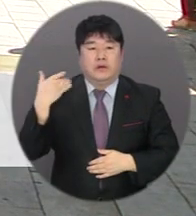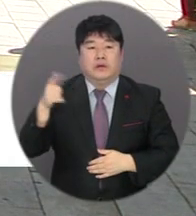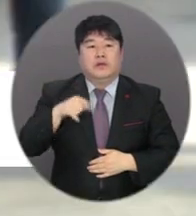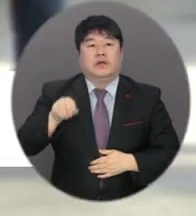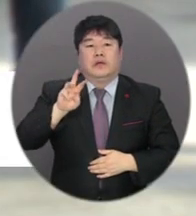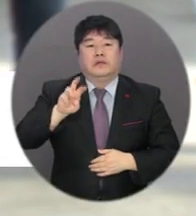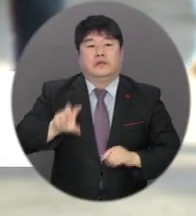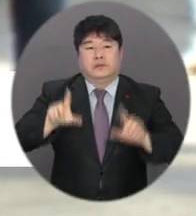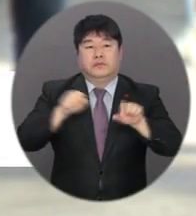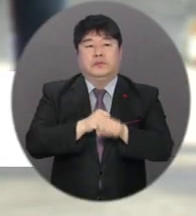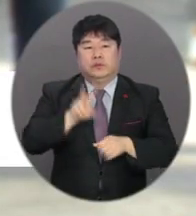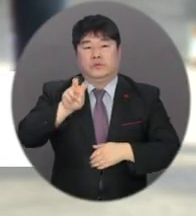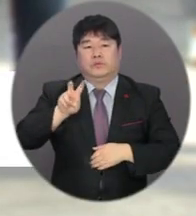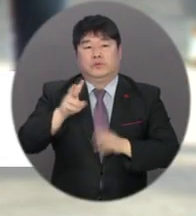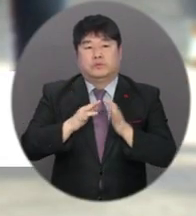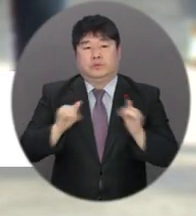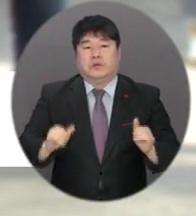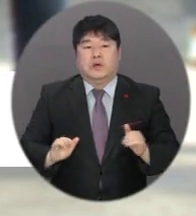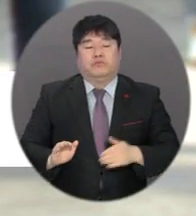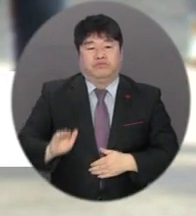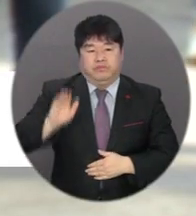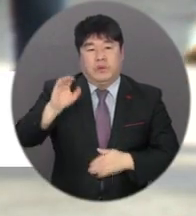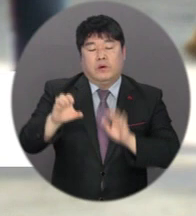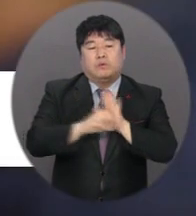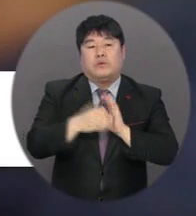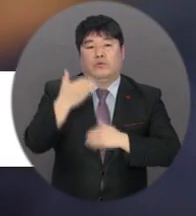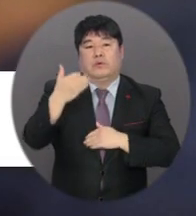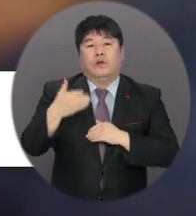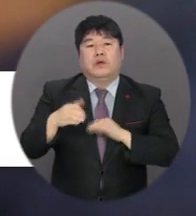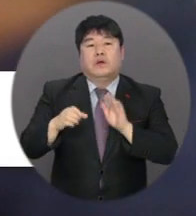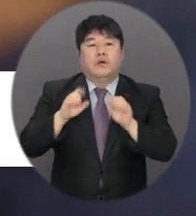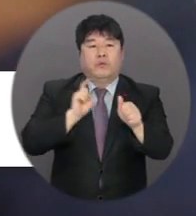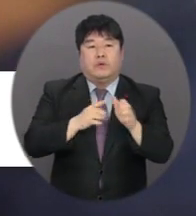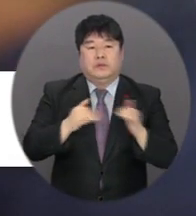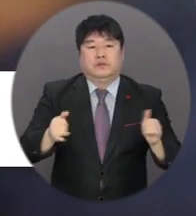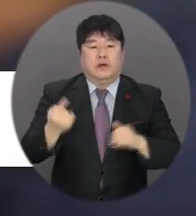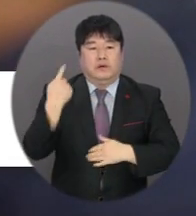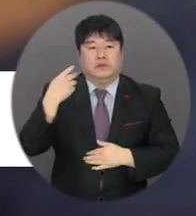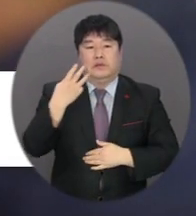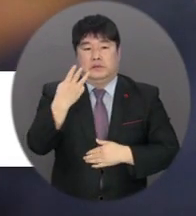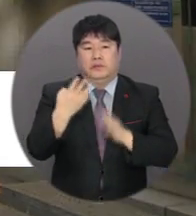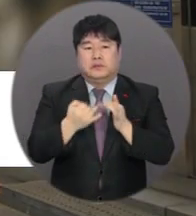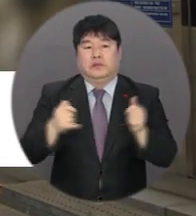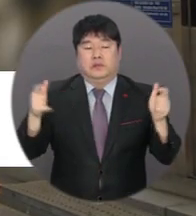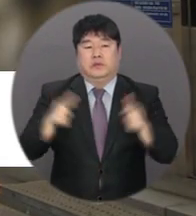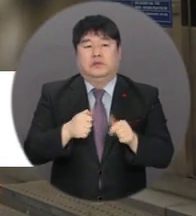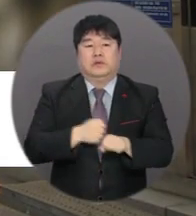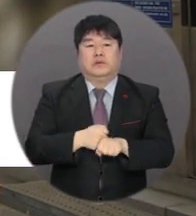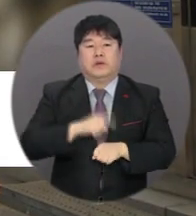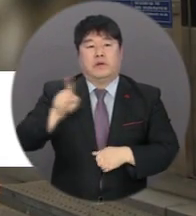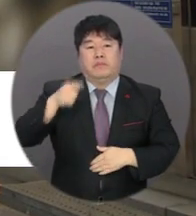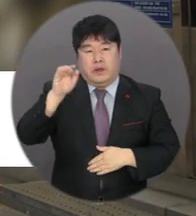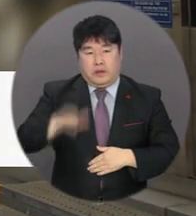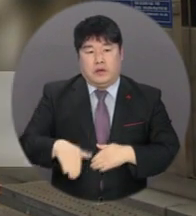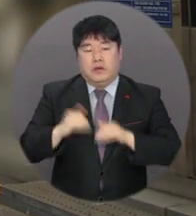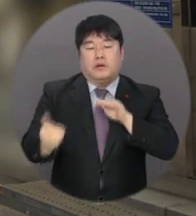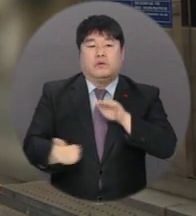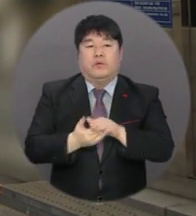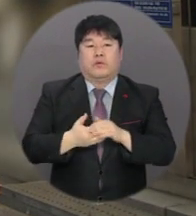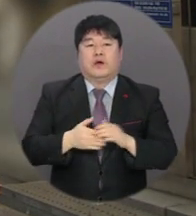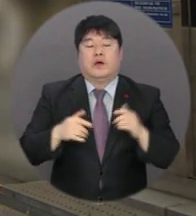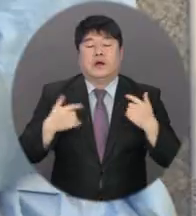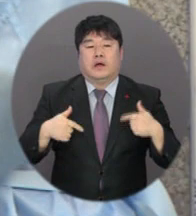30일 22명까지 치솟았던 코로나 확진자는 어제 3명까지 감소하는 등 연일 두 자릿수를 기록한 확진자